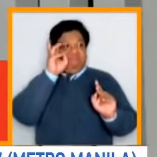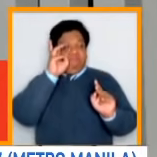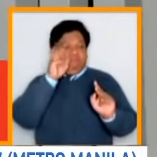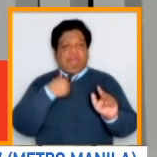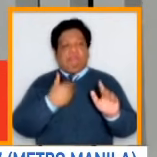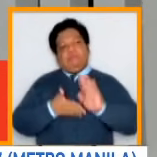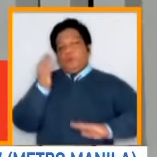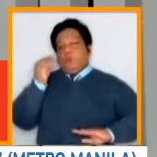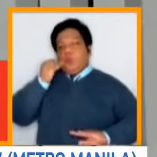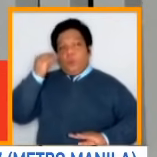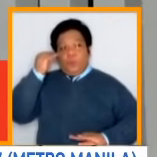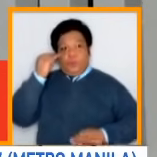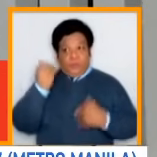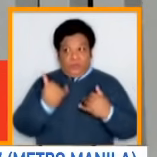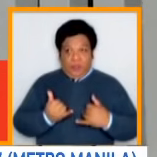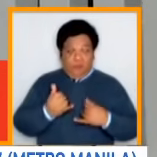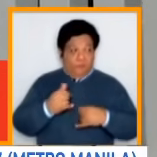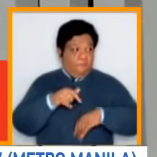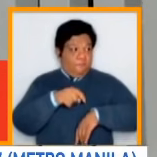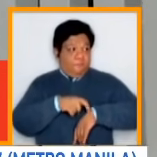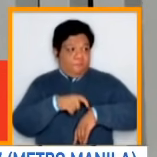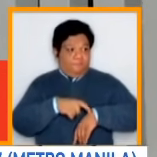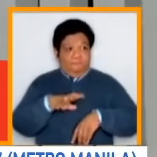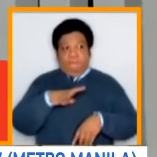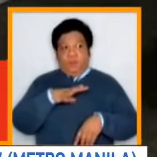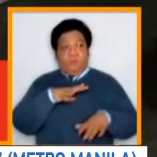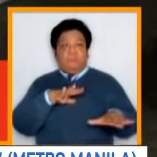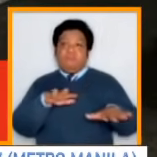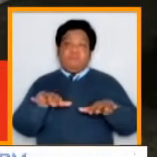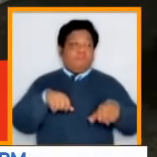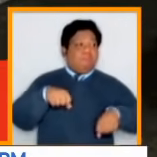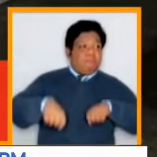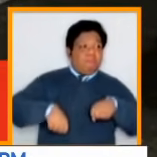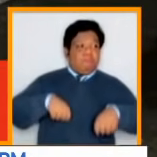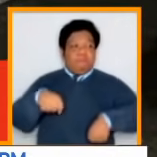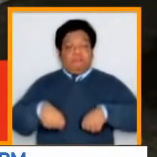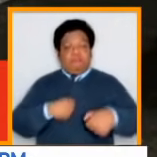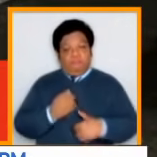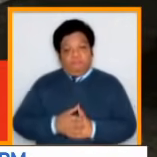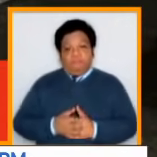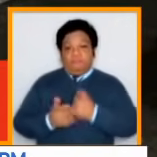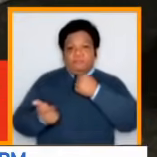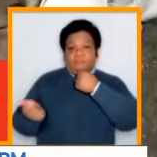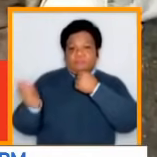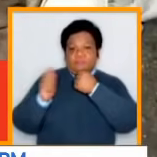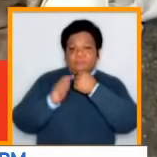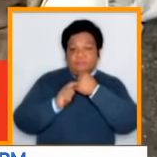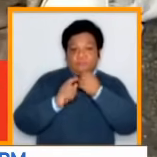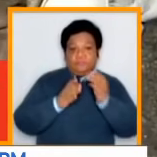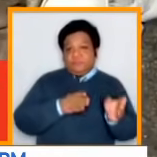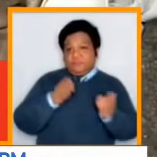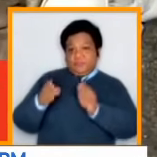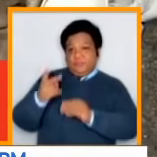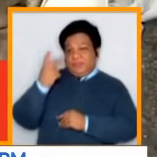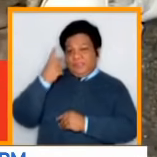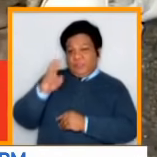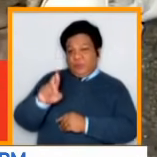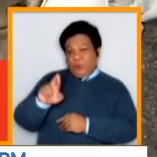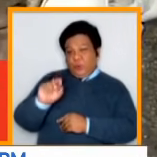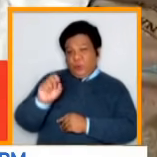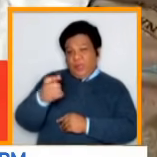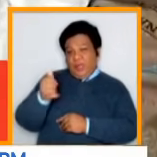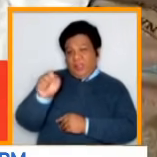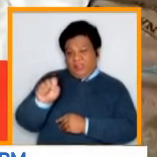Pag ganito, ganyan-ganyan lang ako, bike-bike lang. Sa isang sulok naman ng Rojas Boulevard, kita ang tambak ng mga sako